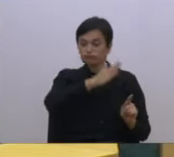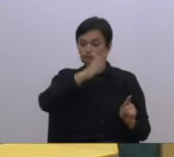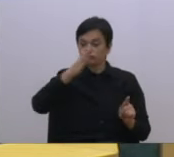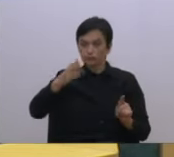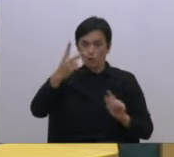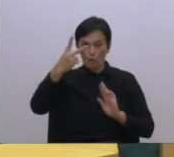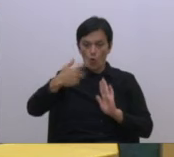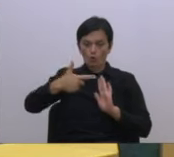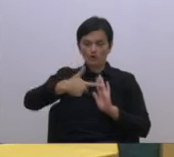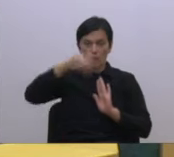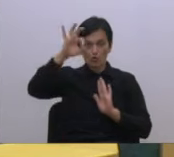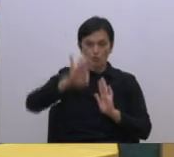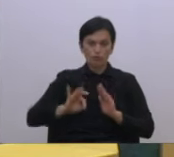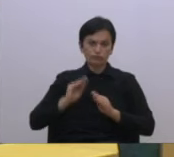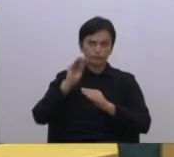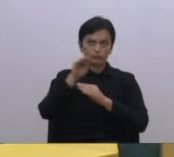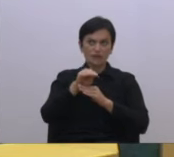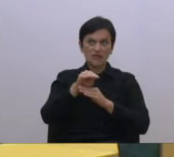27%-ამდე არის დაახლოებით გაზრდილი